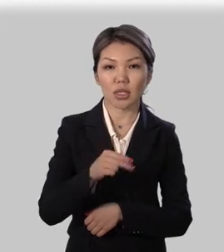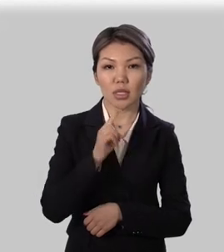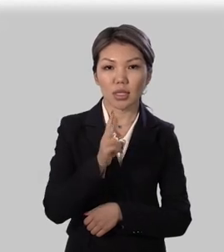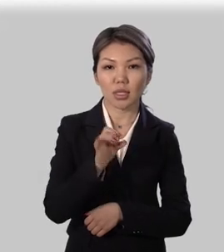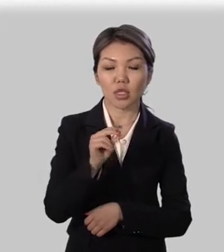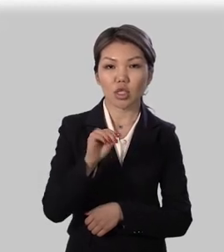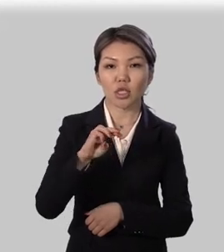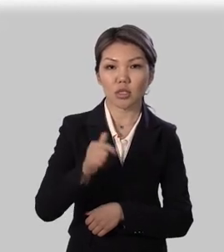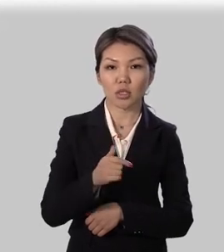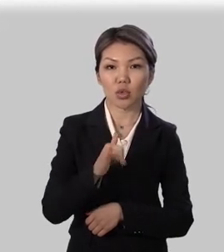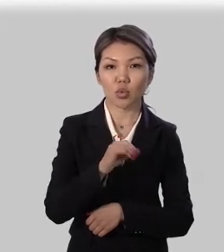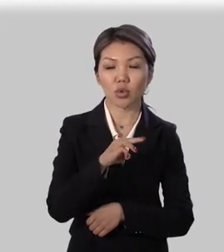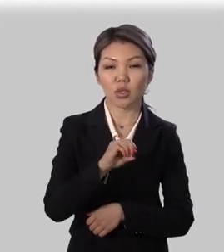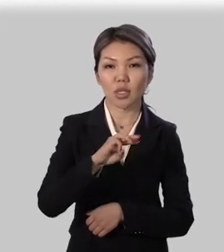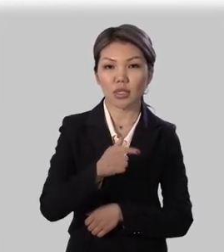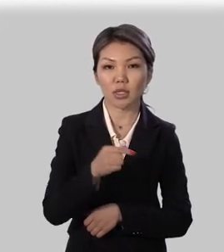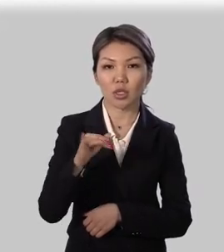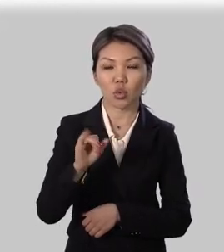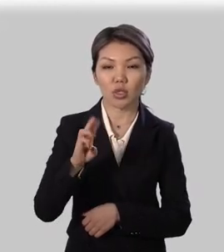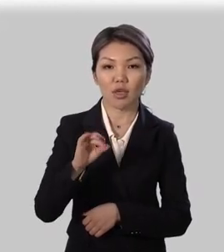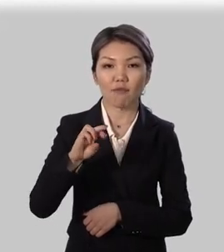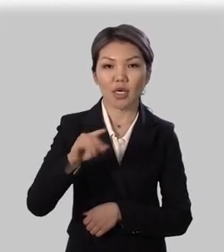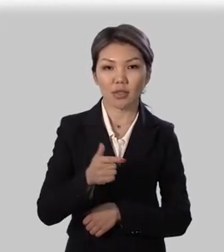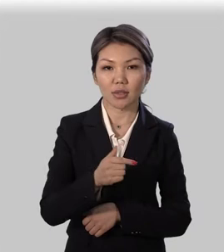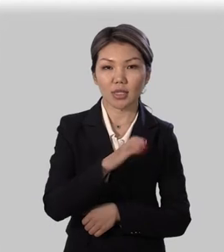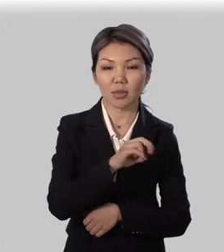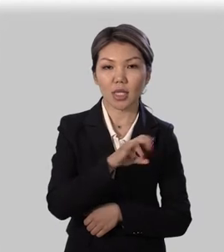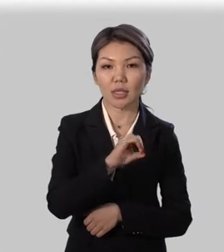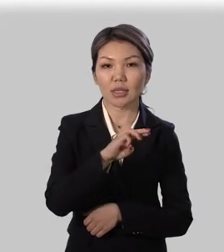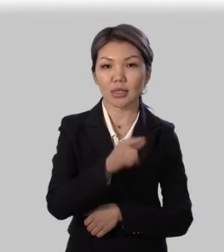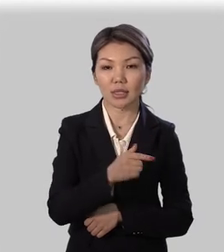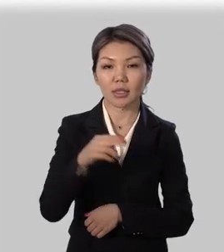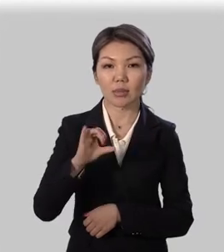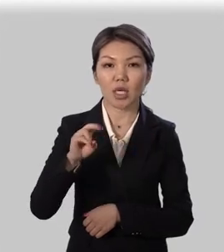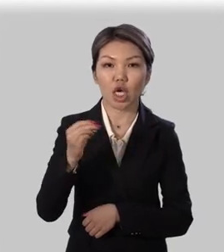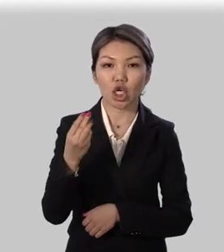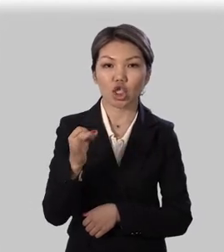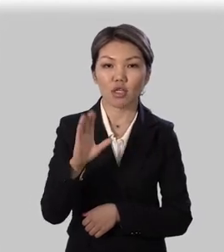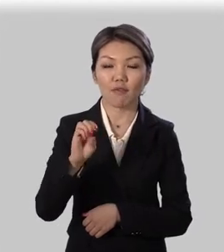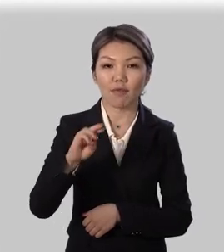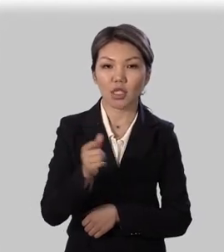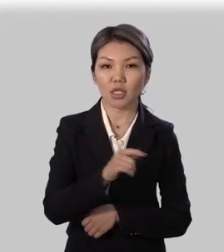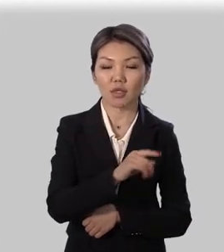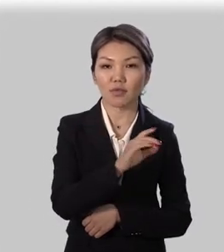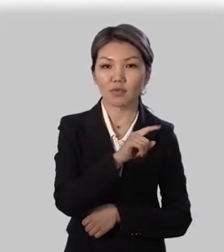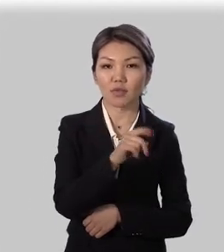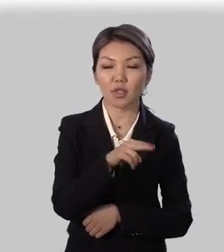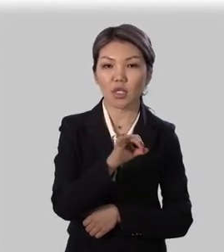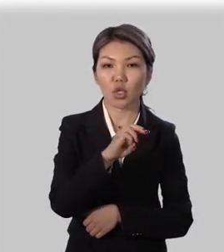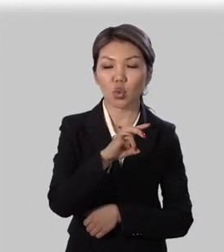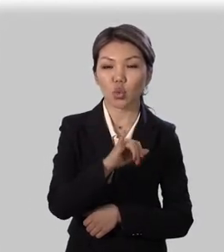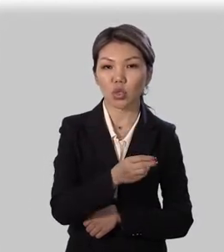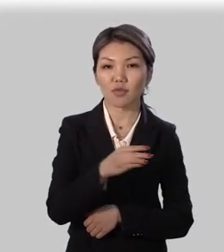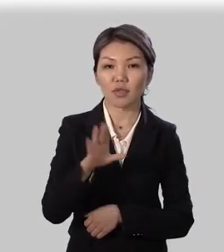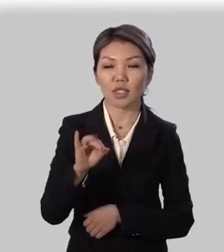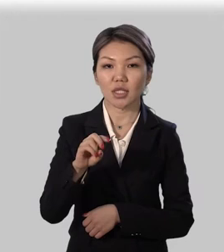устать уставать спросить спрашивать вздохнуть вздыхать